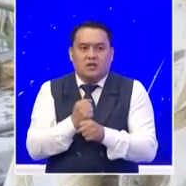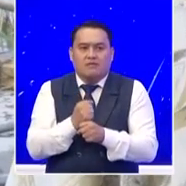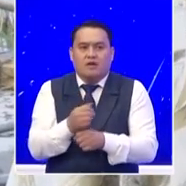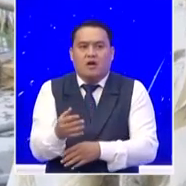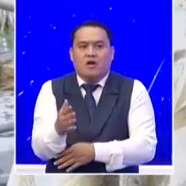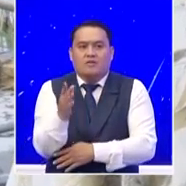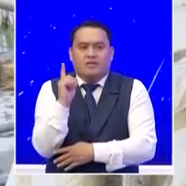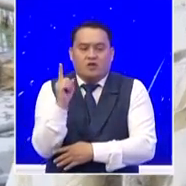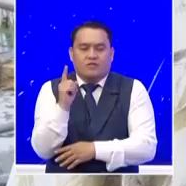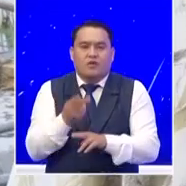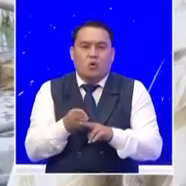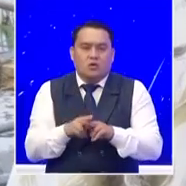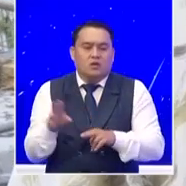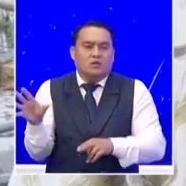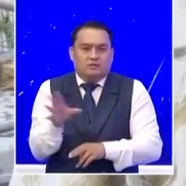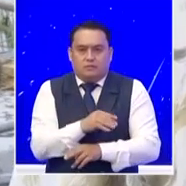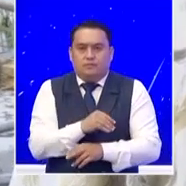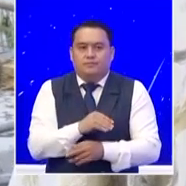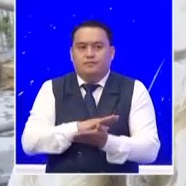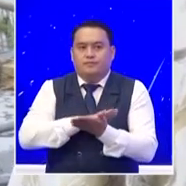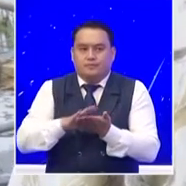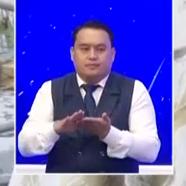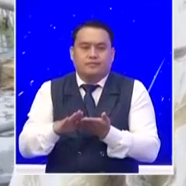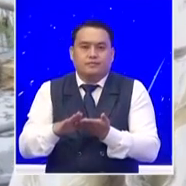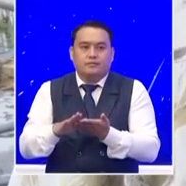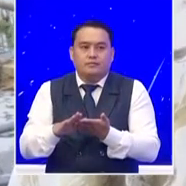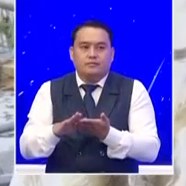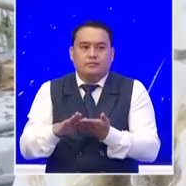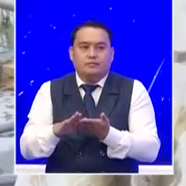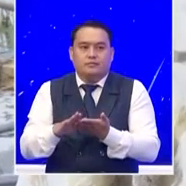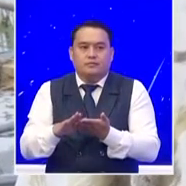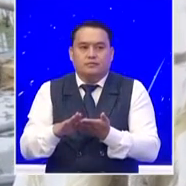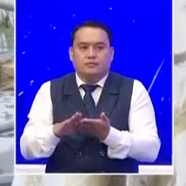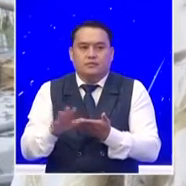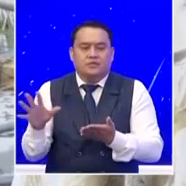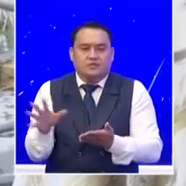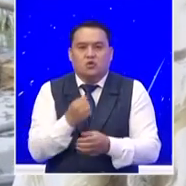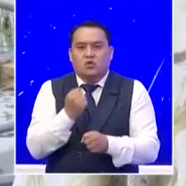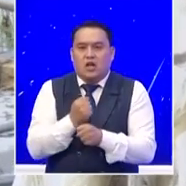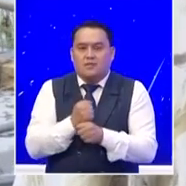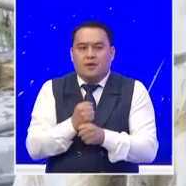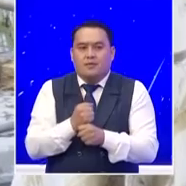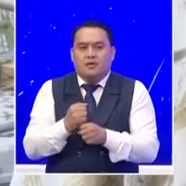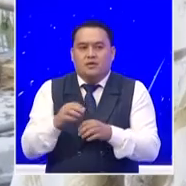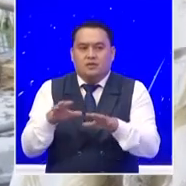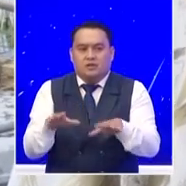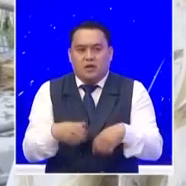отлов мелкоячейстыми, значит, бреднями, садками, сачками. Все